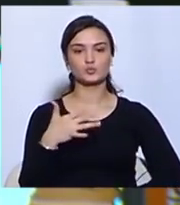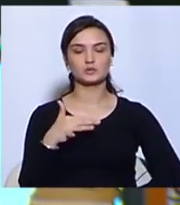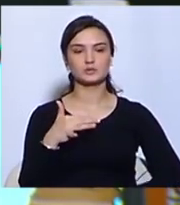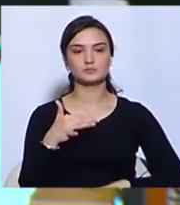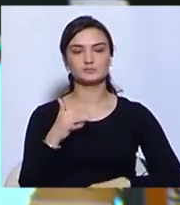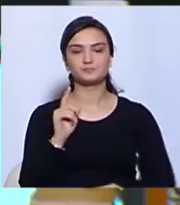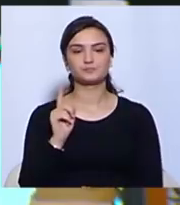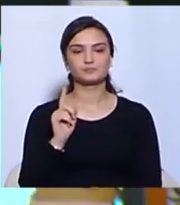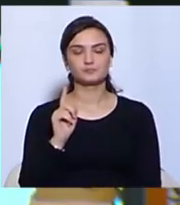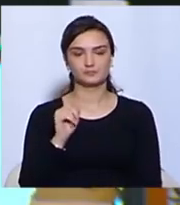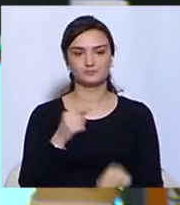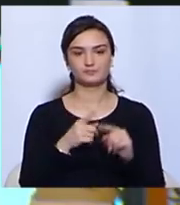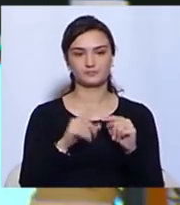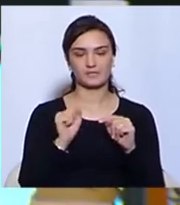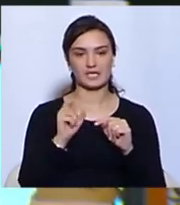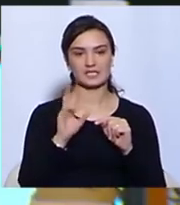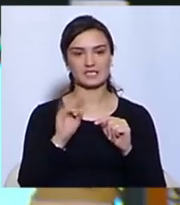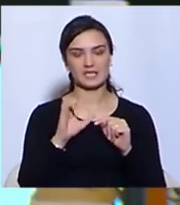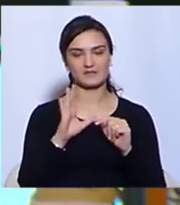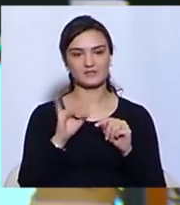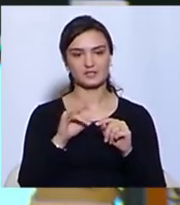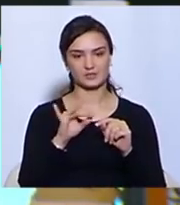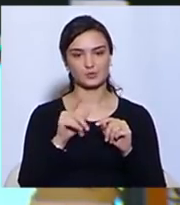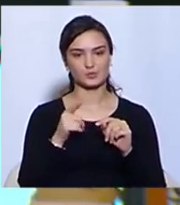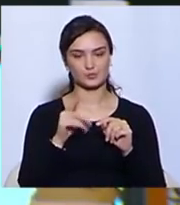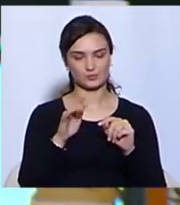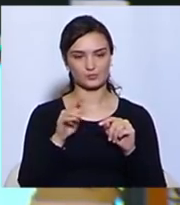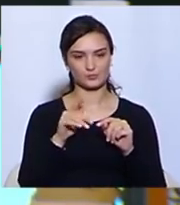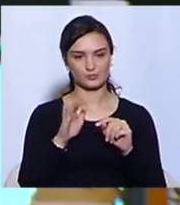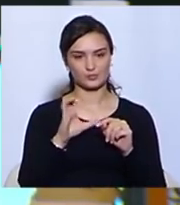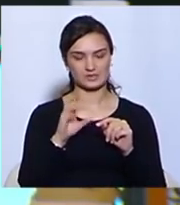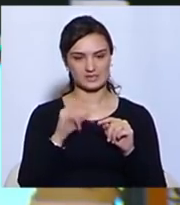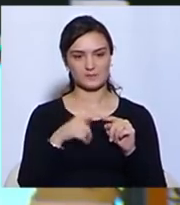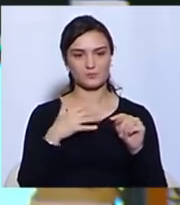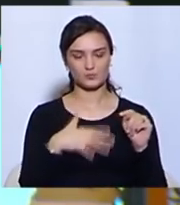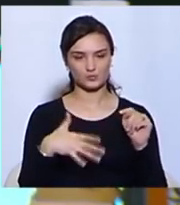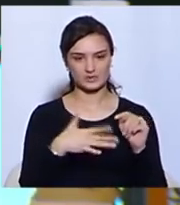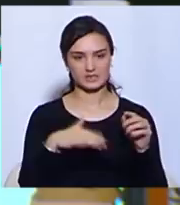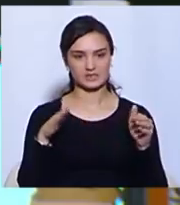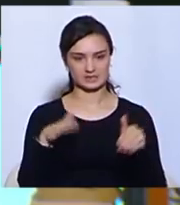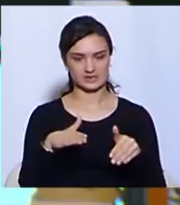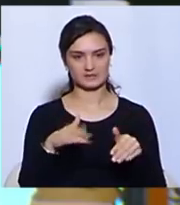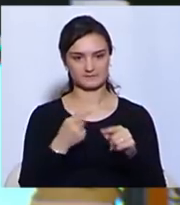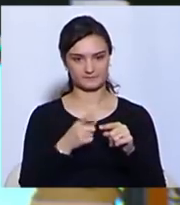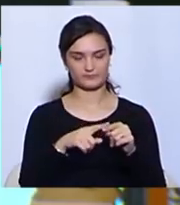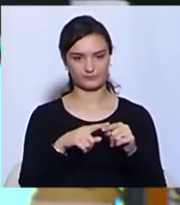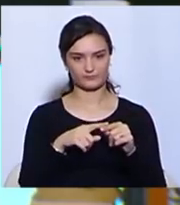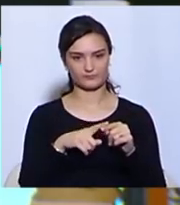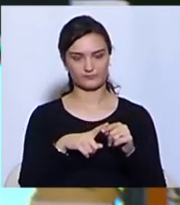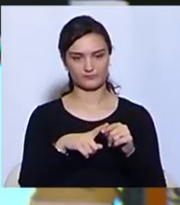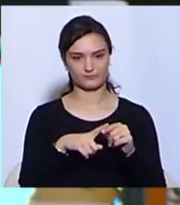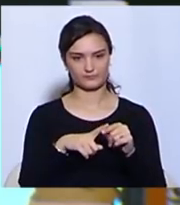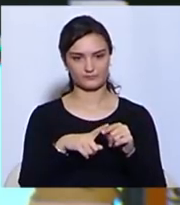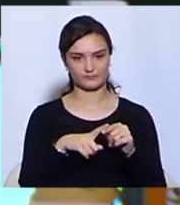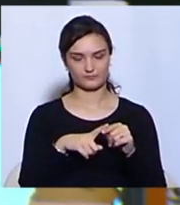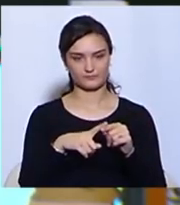წერტილი აქილევსის ქუსლისგან განსხვავებით, ჩვენ გვაქვს მუცელი, თეზო, ბარძაყი, დუნდულოები. აი ეს